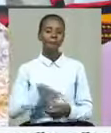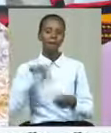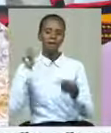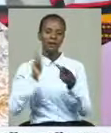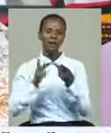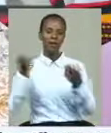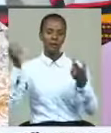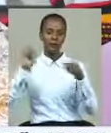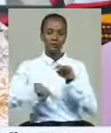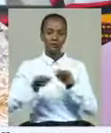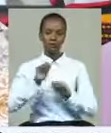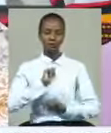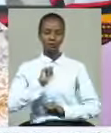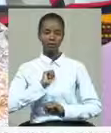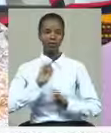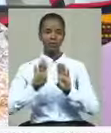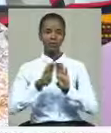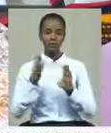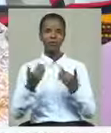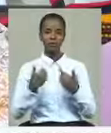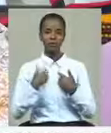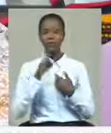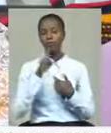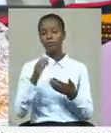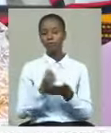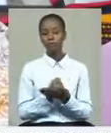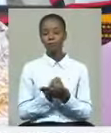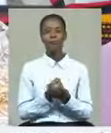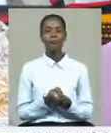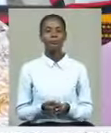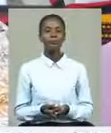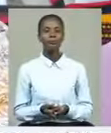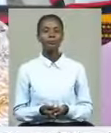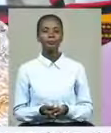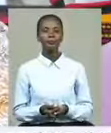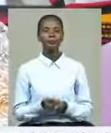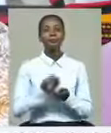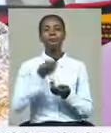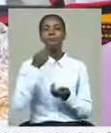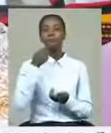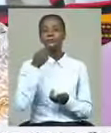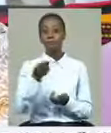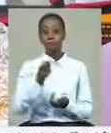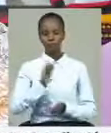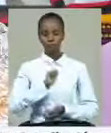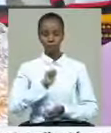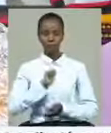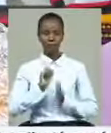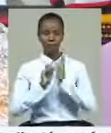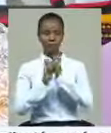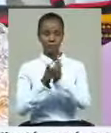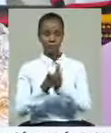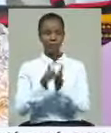ማሳካት ያልቻልንበት የራሳችን ክፍተቶች እንዳሉ ነው መወስደው። እንበልና እኔ ከራሴ ውስጥ